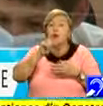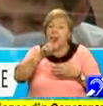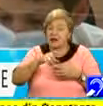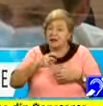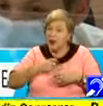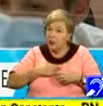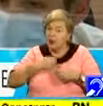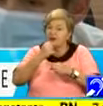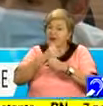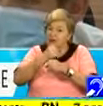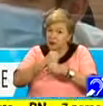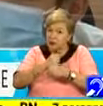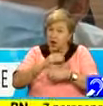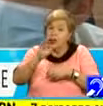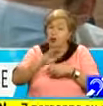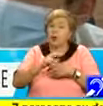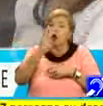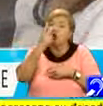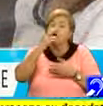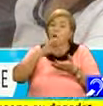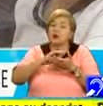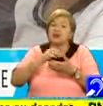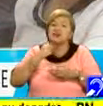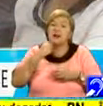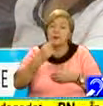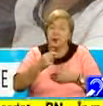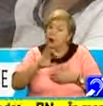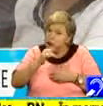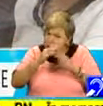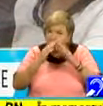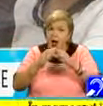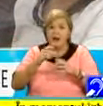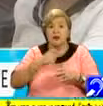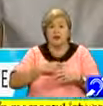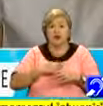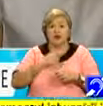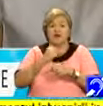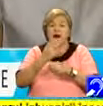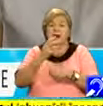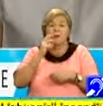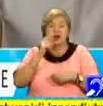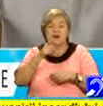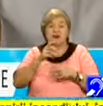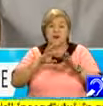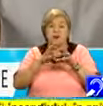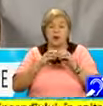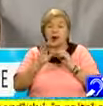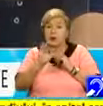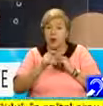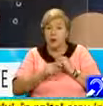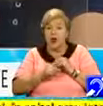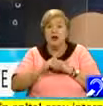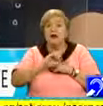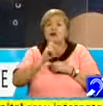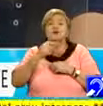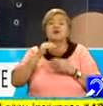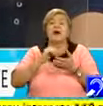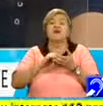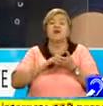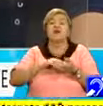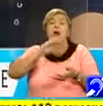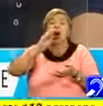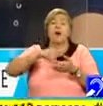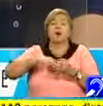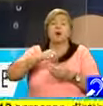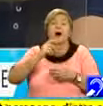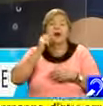făcute copiilor de două ori pe săptămână, chiar și acasă, pentru că nu va mai fi nevoie, de fapt, de acel acord scris al părintelui